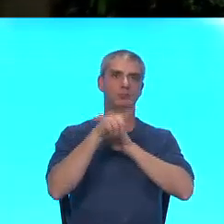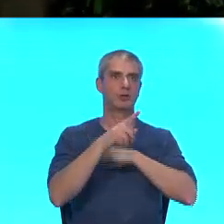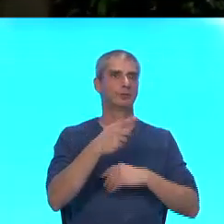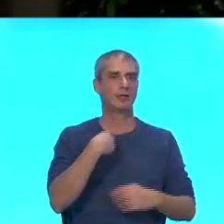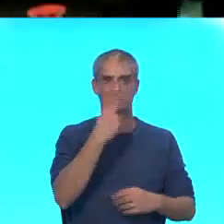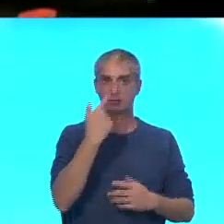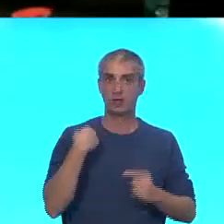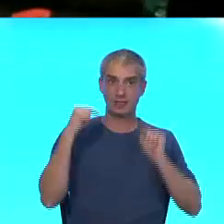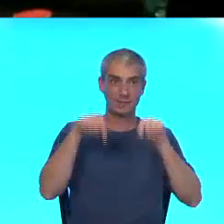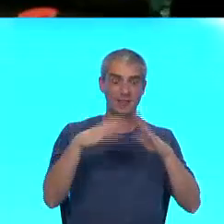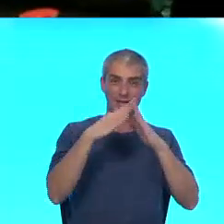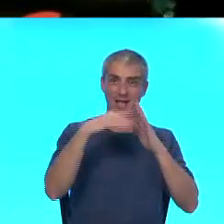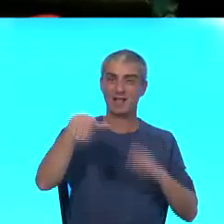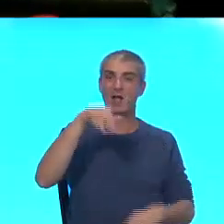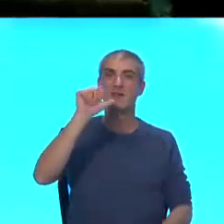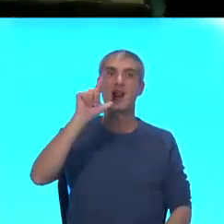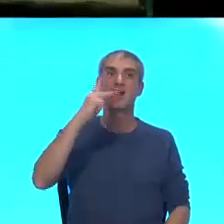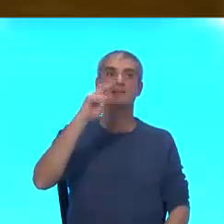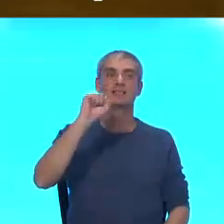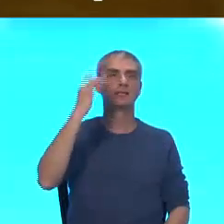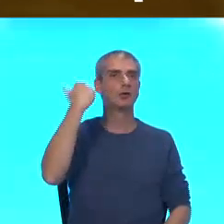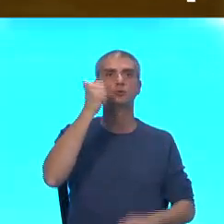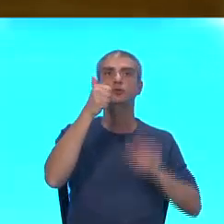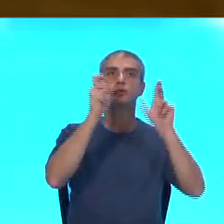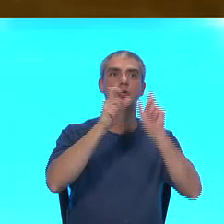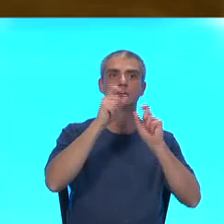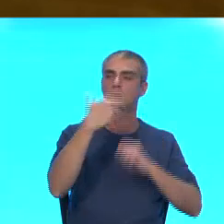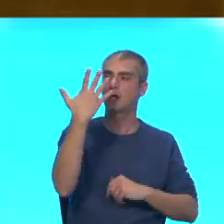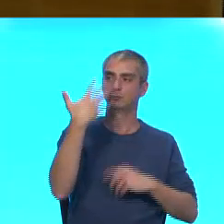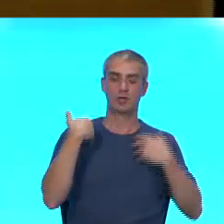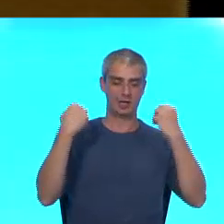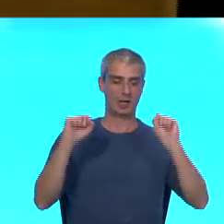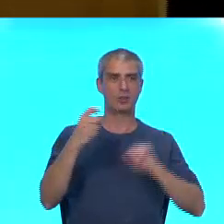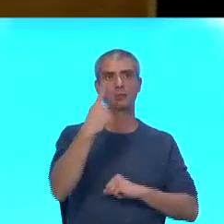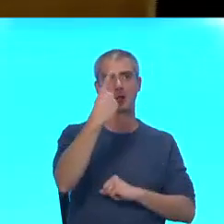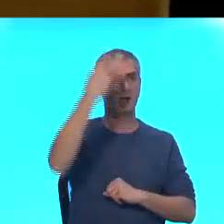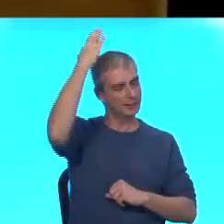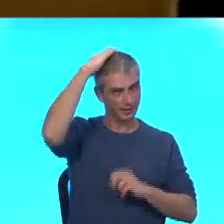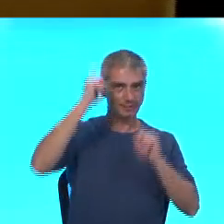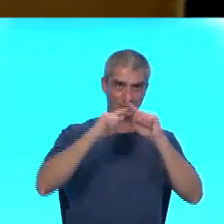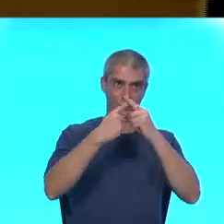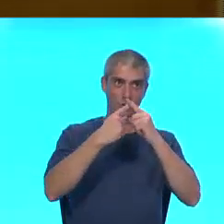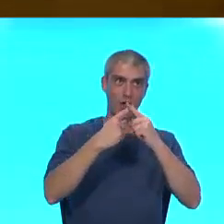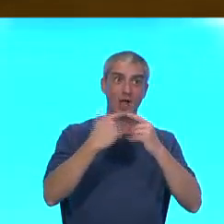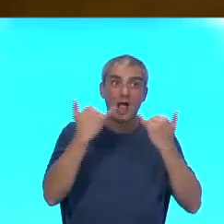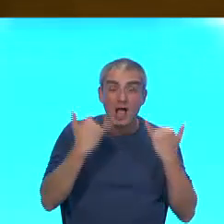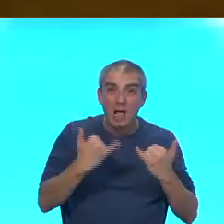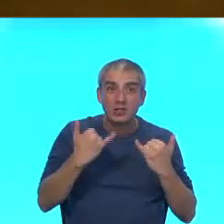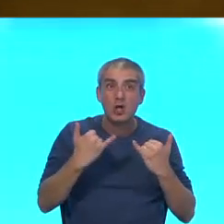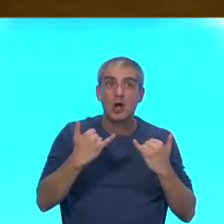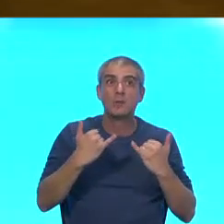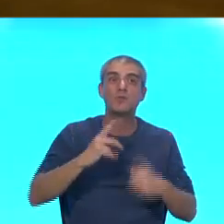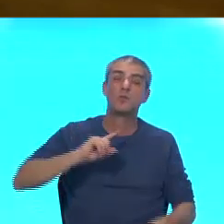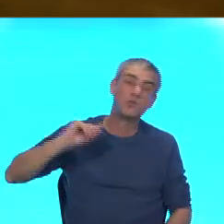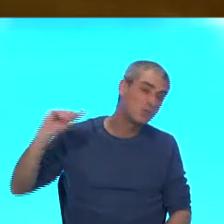כשאני גרתי פה ברחוב אלפסי, היינו שישה דיירים. חמישה היינו חילונים, אחד כיפה סרוגה. היום